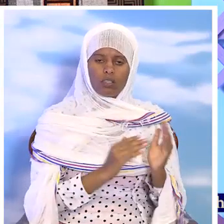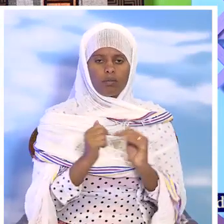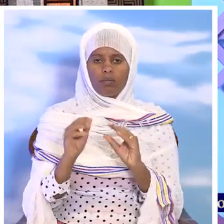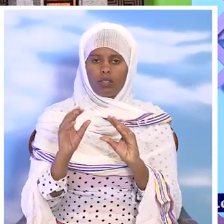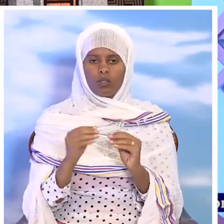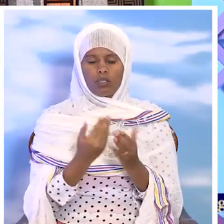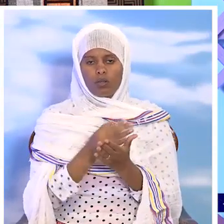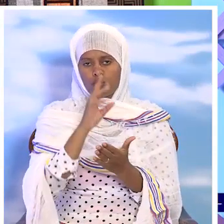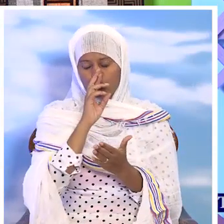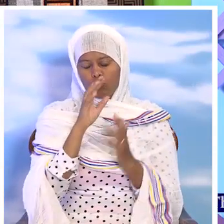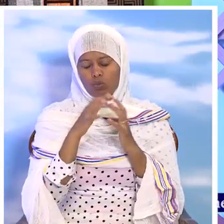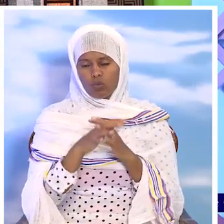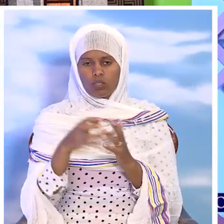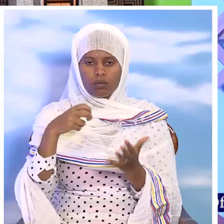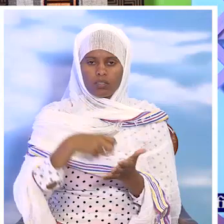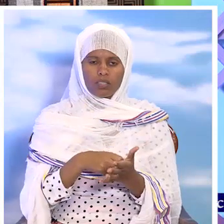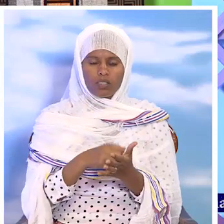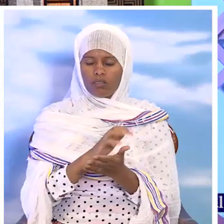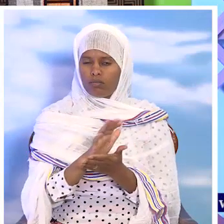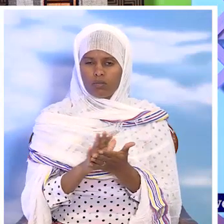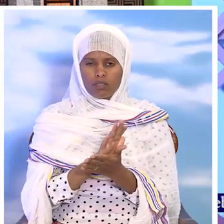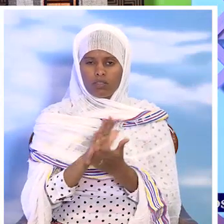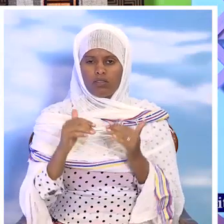እዩ። ካብ ፆም ካብ ፀሎት ካብ ስግደት ብምንም ተኣምር ክንዕርፍ ኣይግበኣና ንመዓልታዊ።